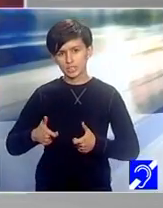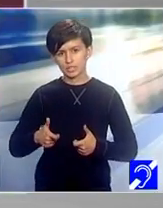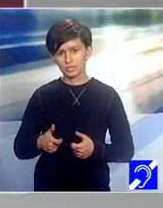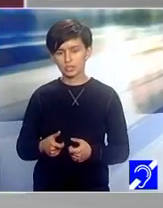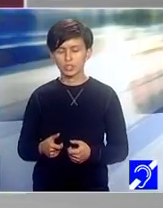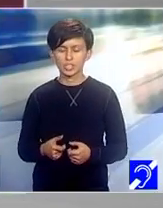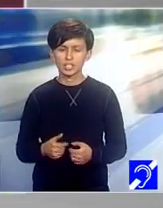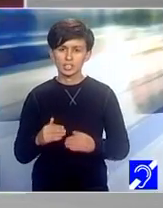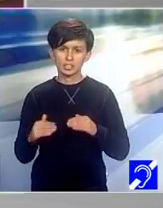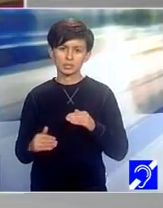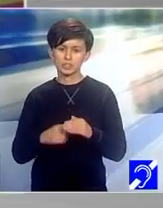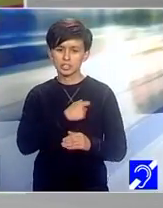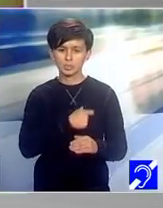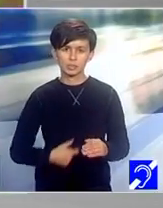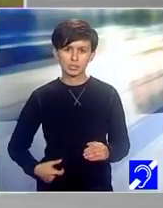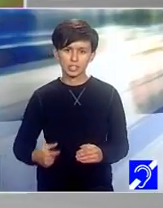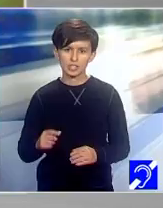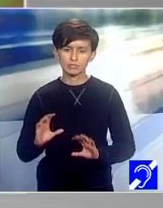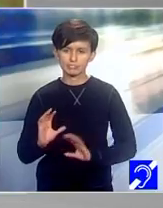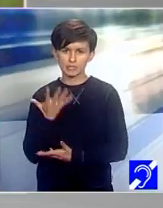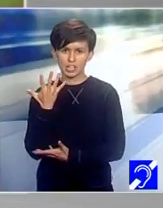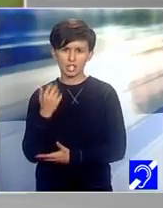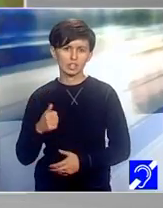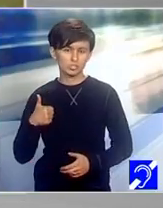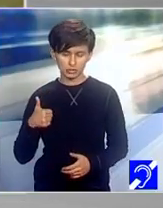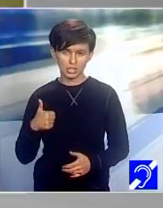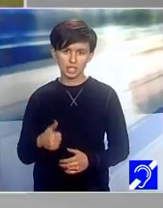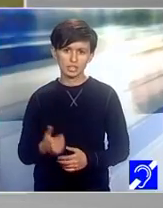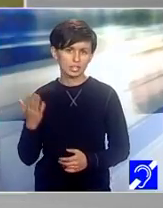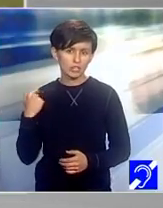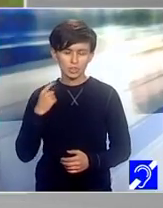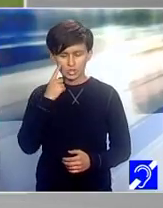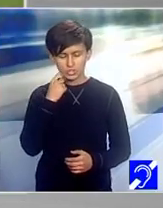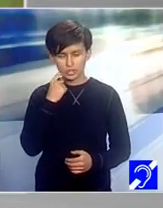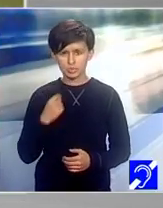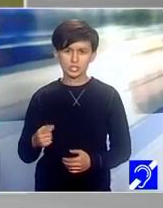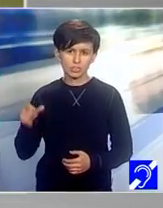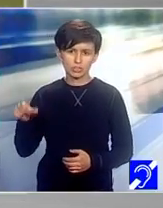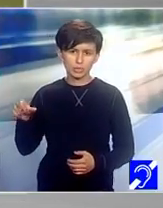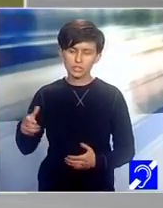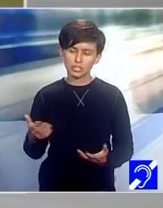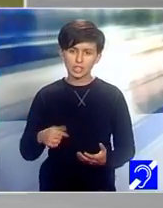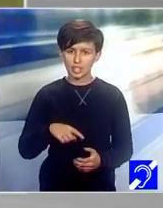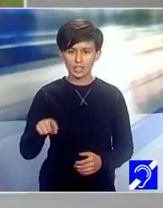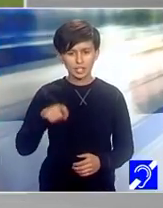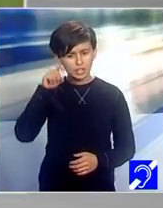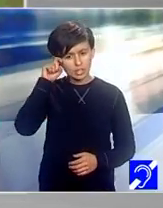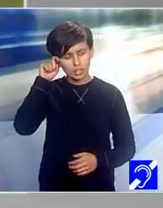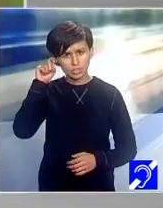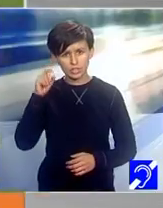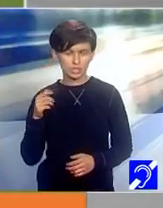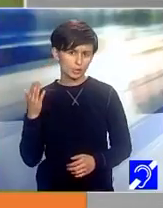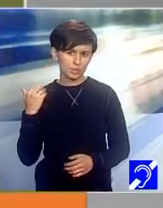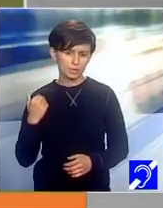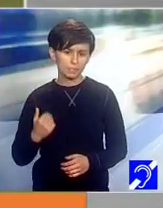dată. Acolo s-au făcut câteva plângeri penale împotriva unor domni indivizi care noi așa credem că a fost, dar n-aș vrea să intru în